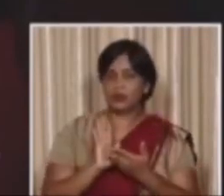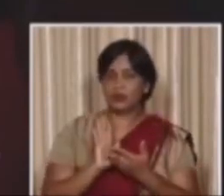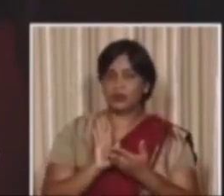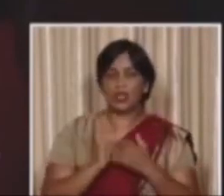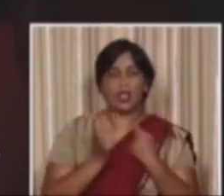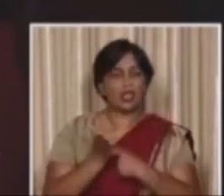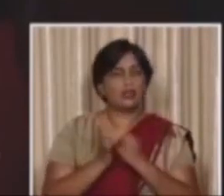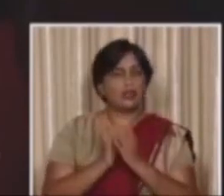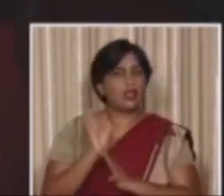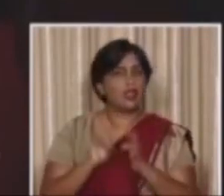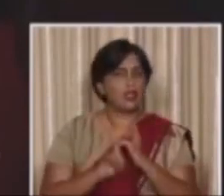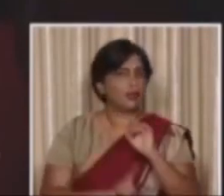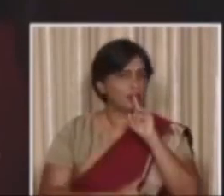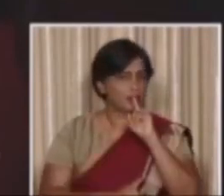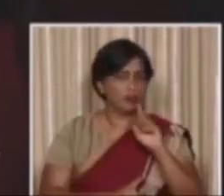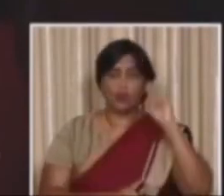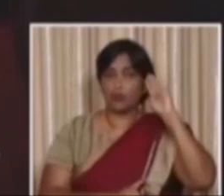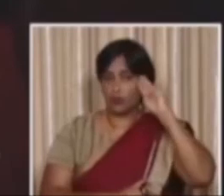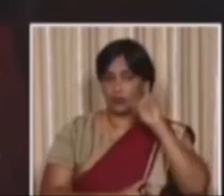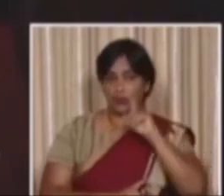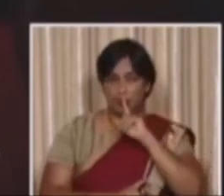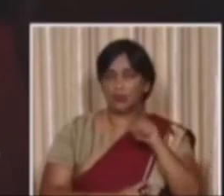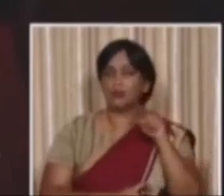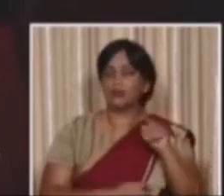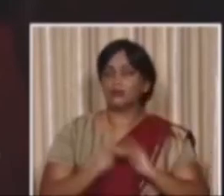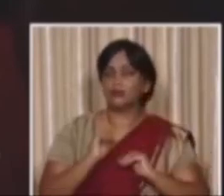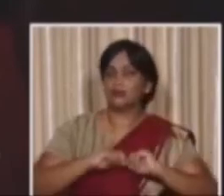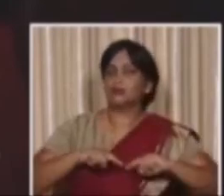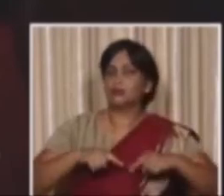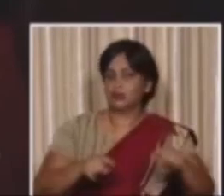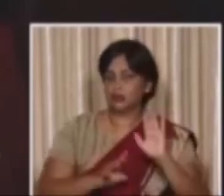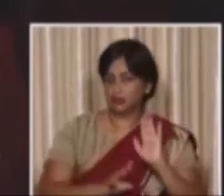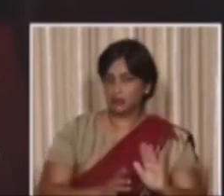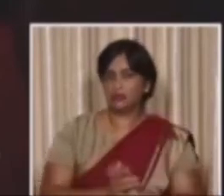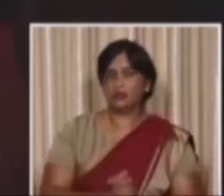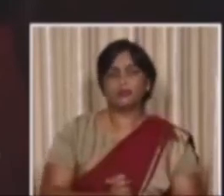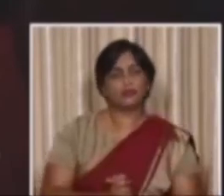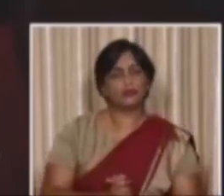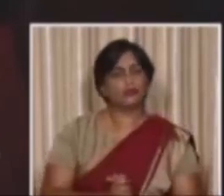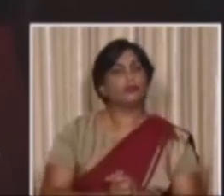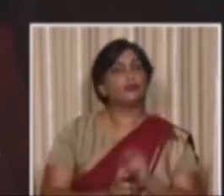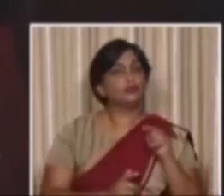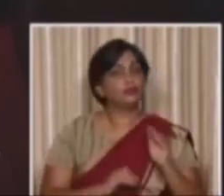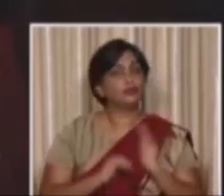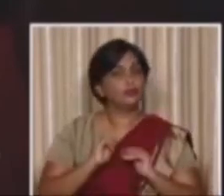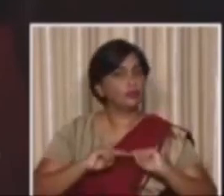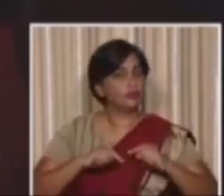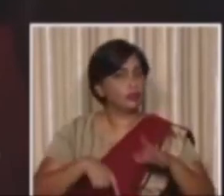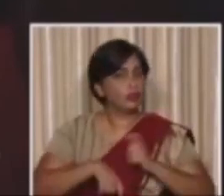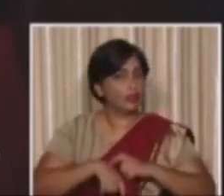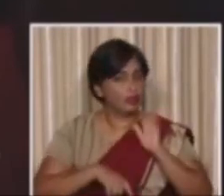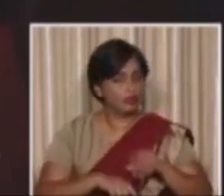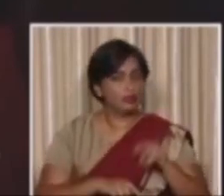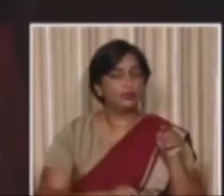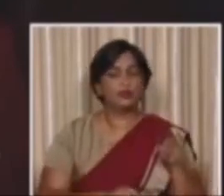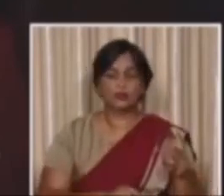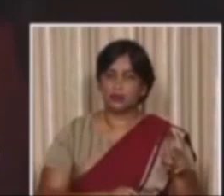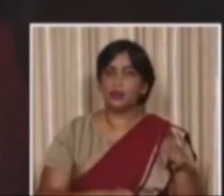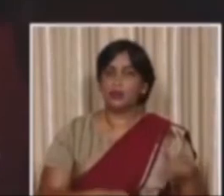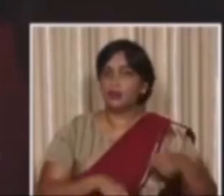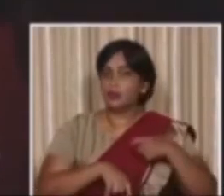வட்டியில்லா கடன் இதுவரை வழங்கப்படவில்லை. தனியார் பல்கலைக்கழகங்களில் கல்வி பயிலும் மாணவர்களுக்கு அவர்களின் உயர்கல்விக்காக வழங்கப்பட்டு